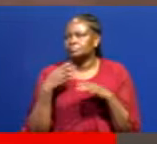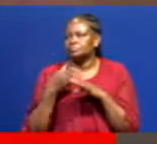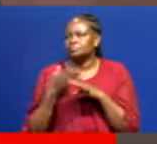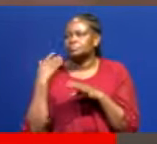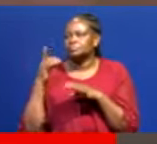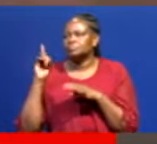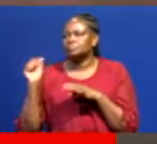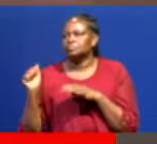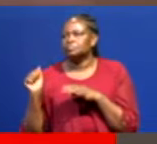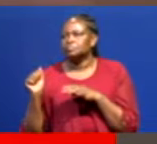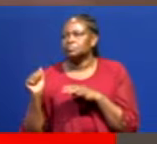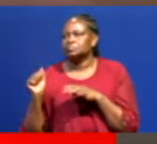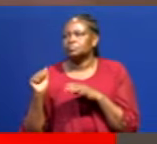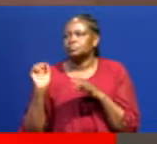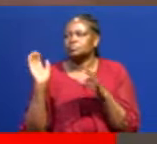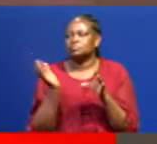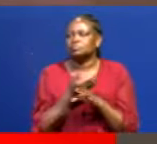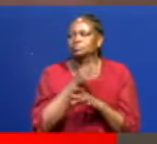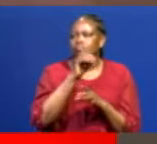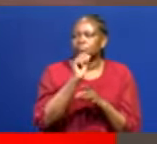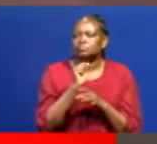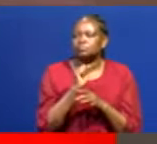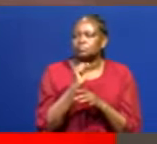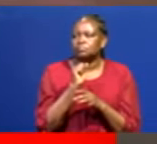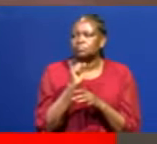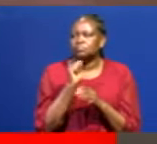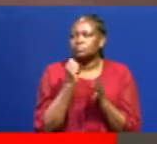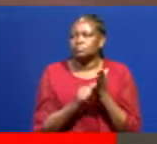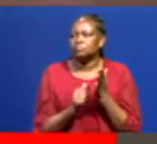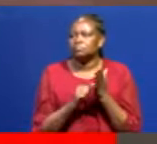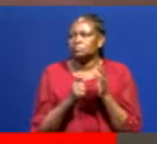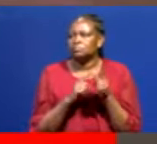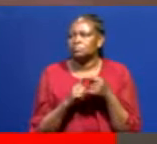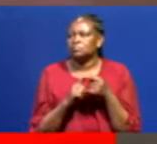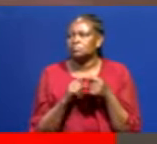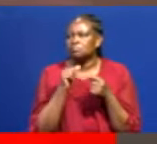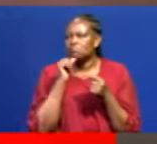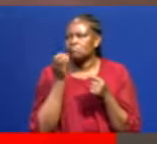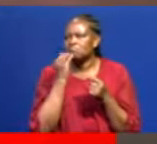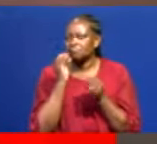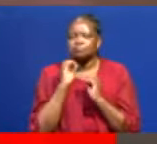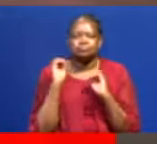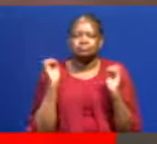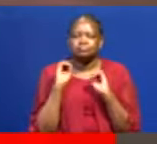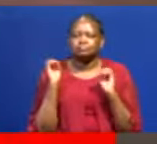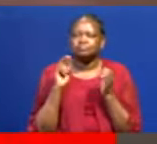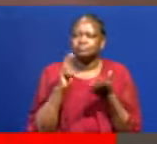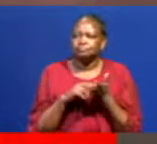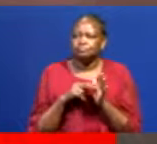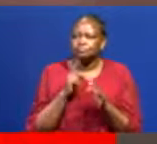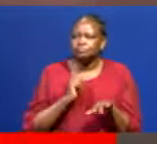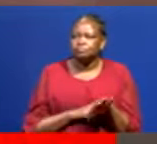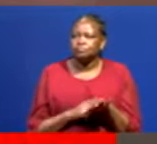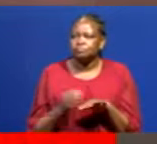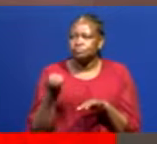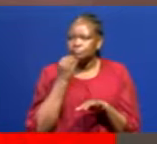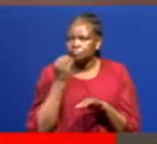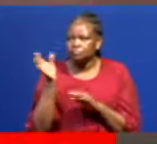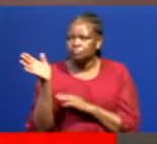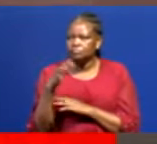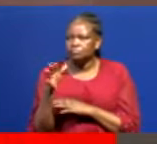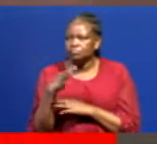ya samaki, watoe DNA ya mahindi, ndio sasa wasikule DNA. Meaning tunapokula kula aseme